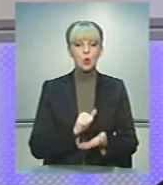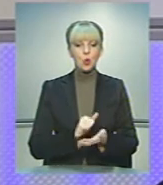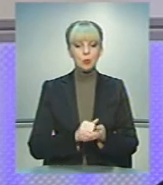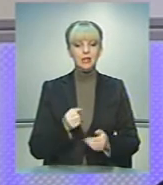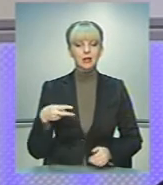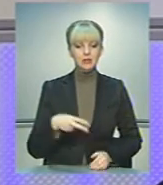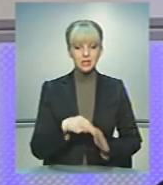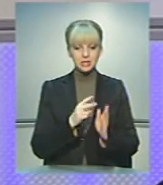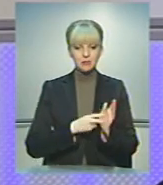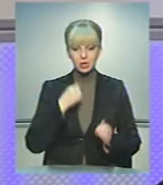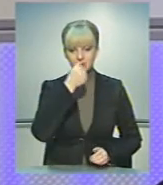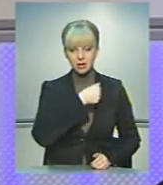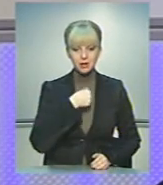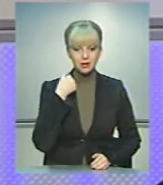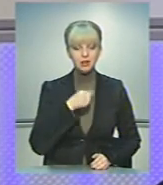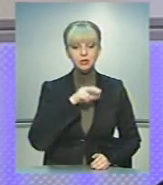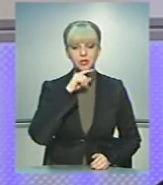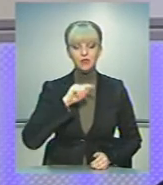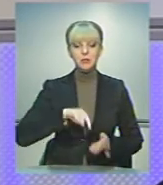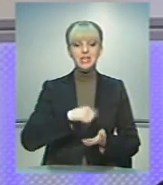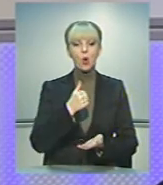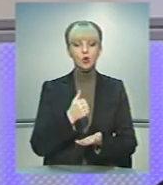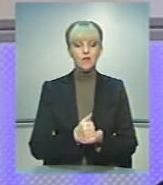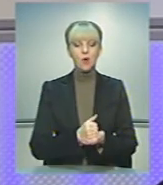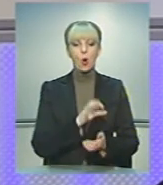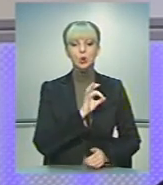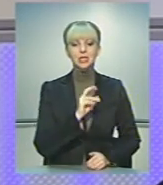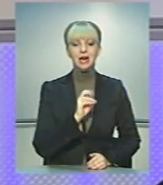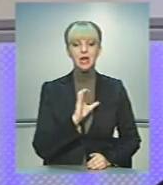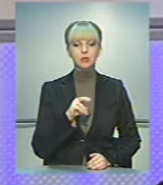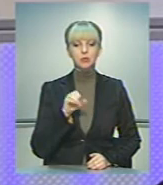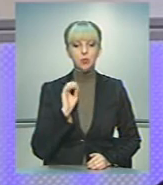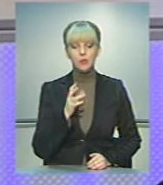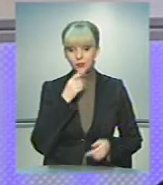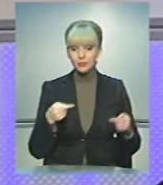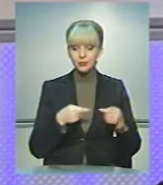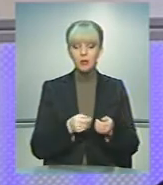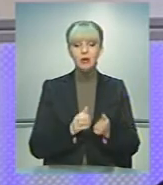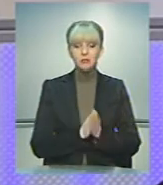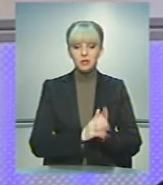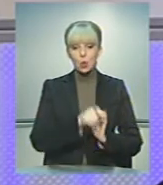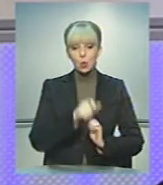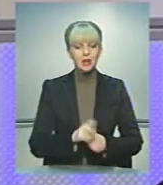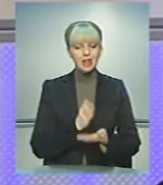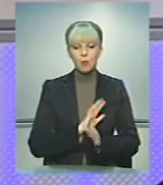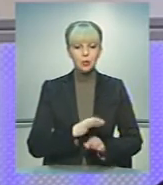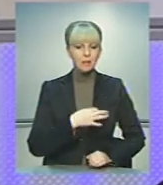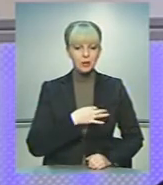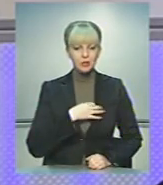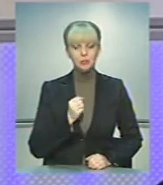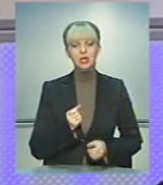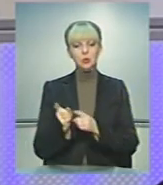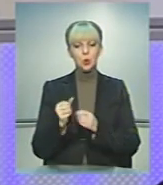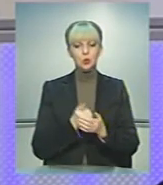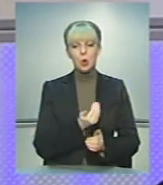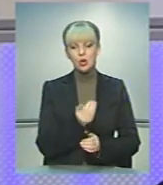на 2017 рік Чернівецький міський голова Олексій Каспрук. Водночас закликав громадян не бути байдужими та